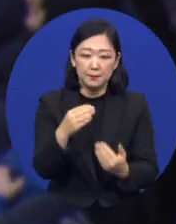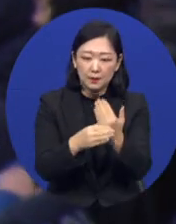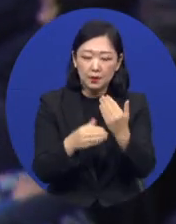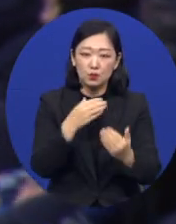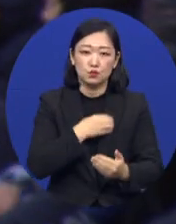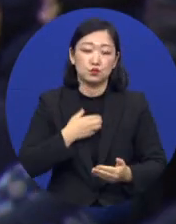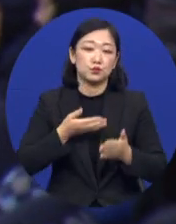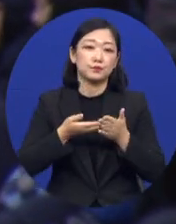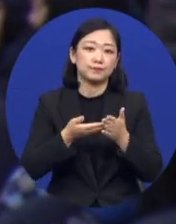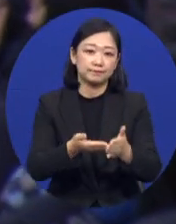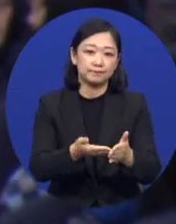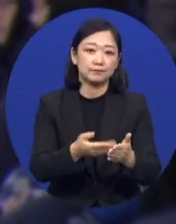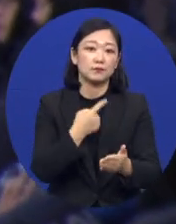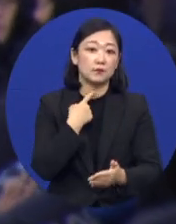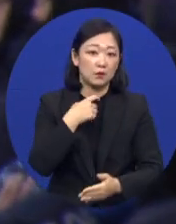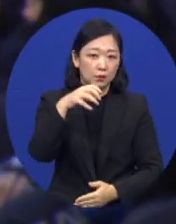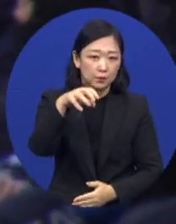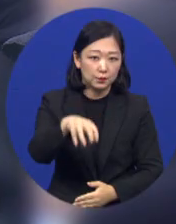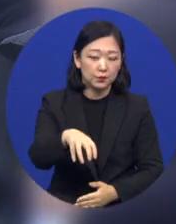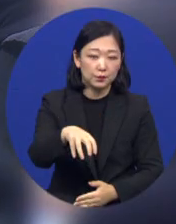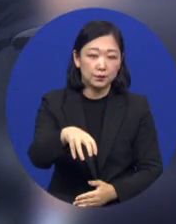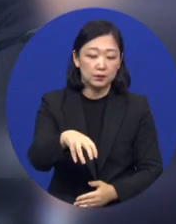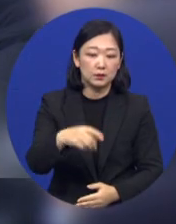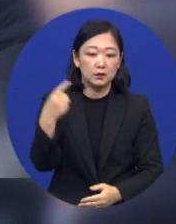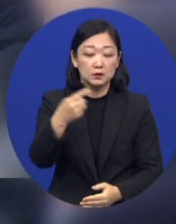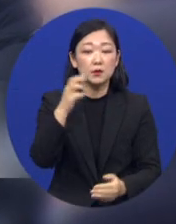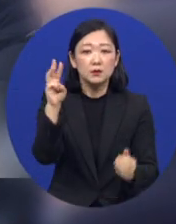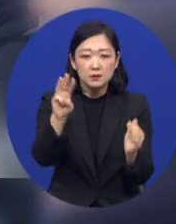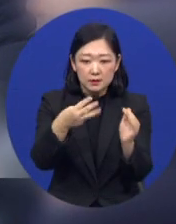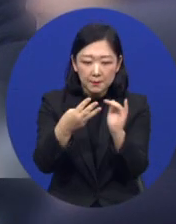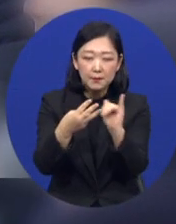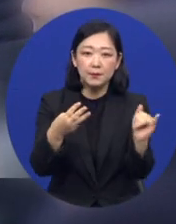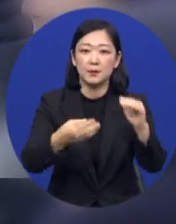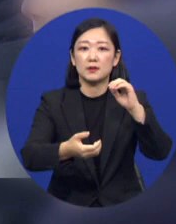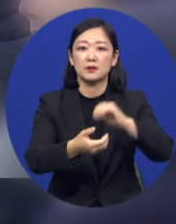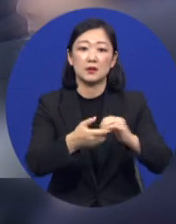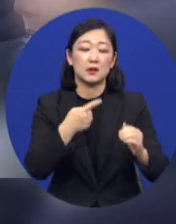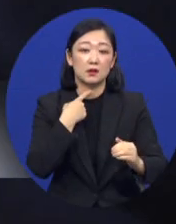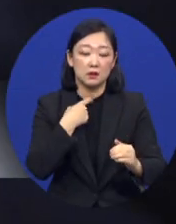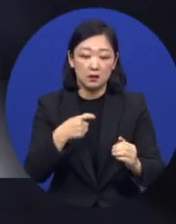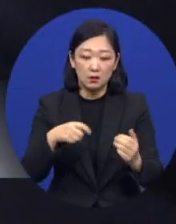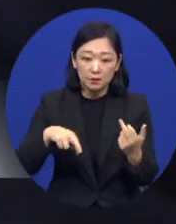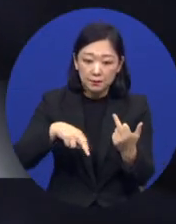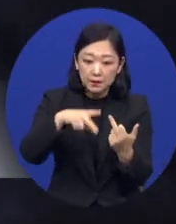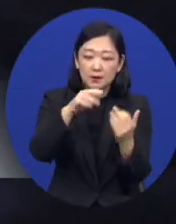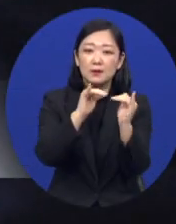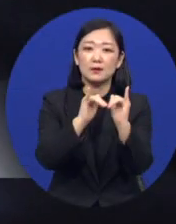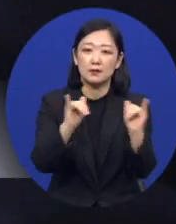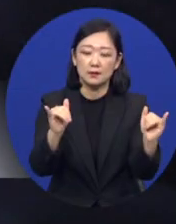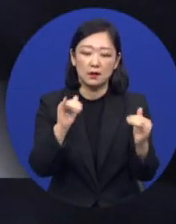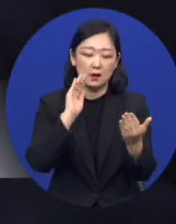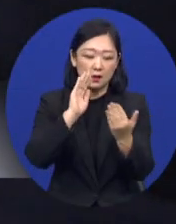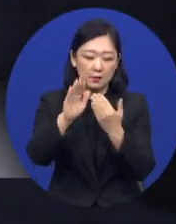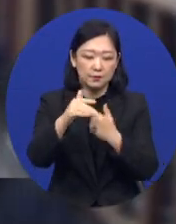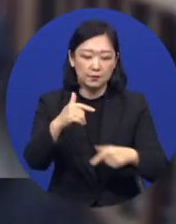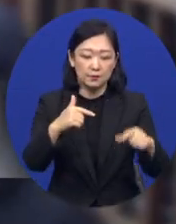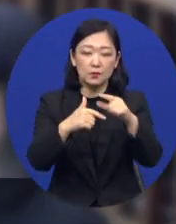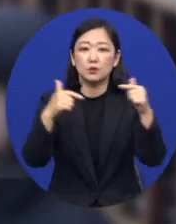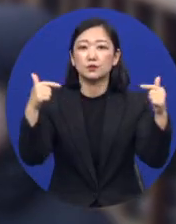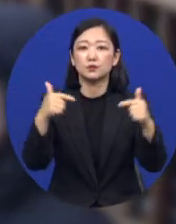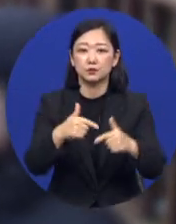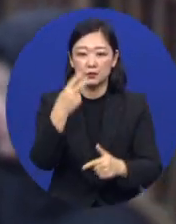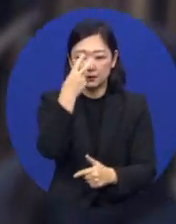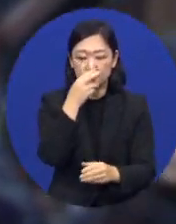제기되어 왔습니다. 제주도는 그동안 1,300명으로 제한했던 일출봉 정상 입장객을 앞으로 더 줄이는